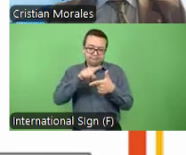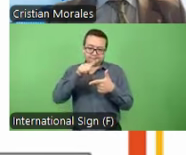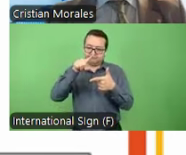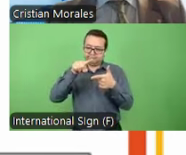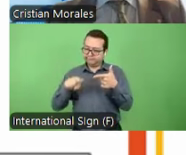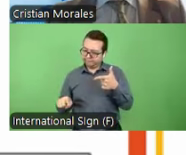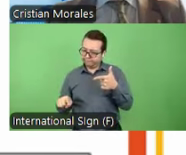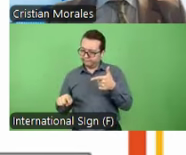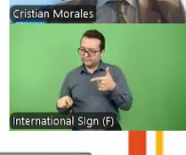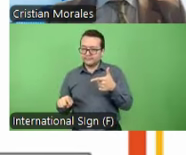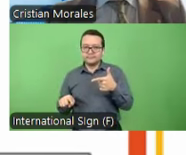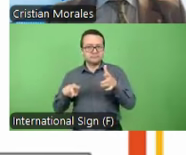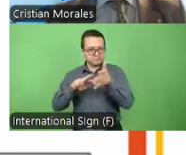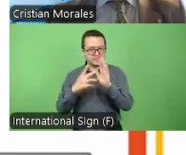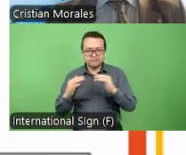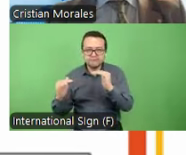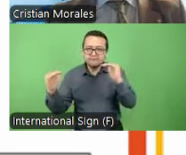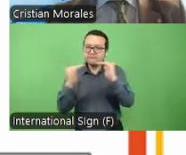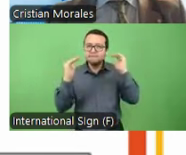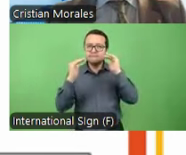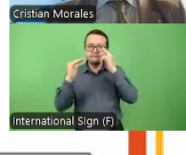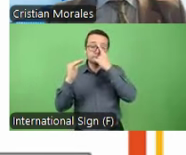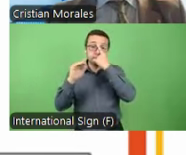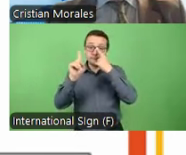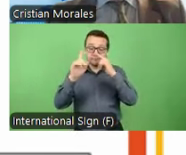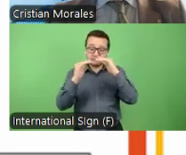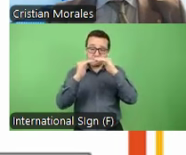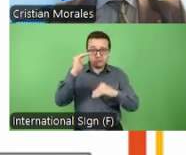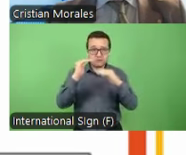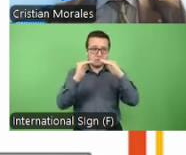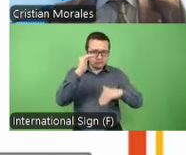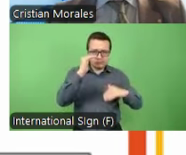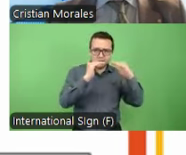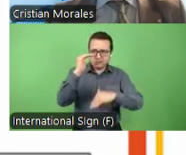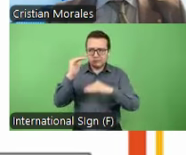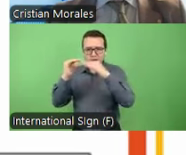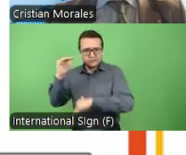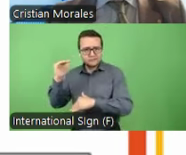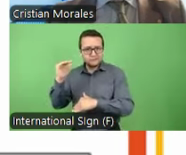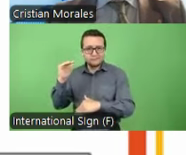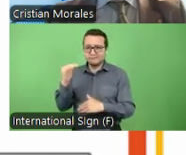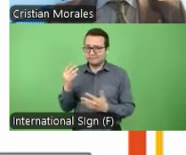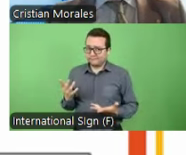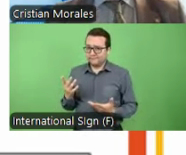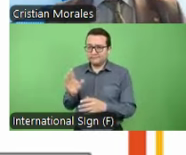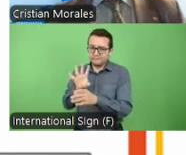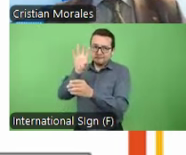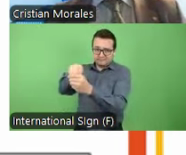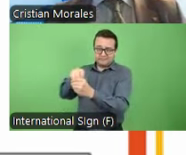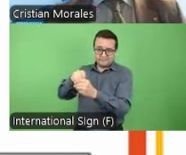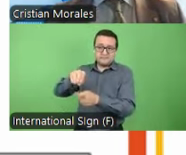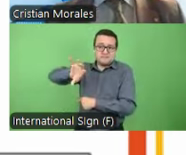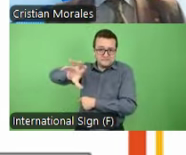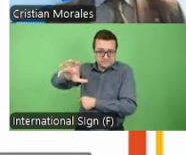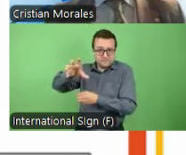importante, aussi no solo entre l'inégalité. países, sino al C'est un interior de los sujet países. important Y hay Y hay un hecho que es entre les clave. pays, Esta mais aussi dimensión es